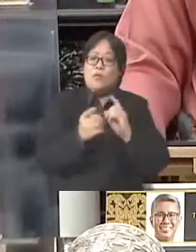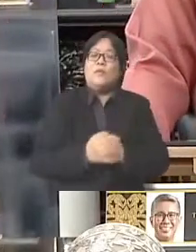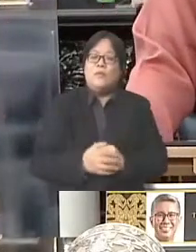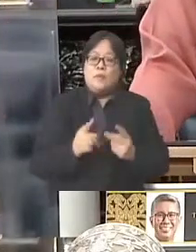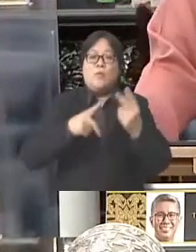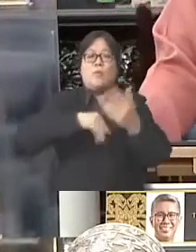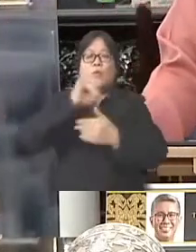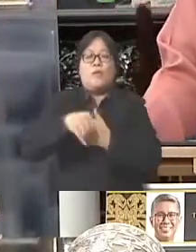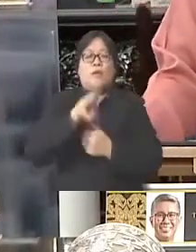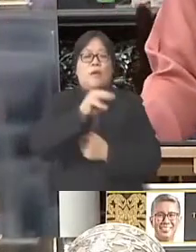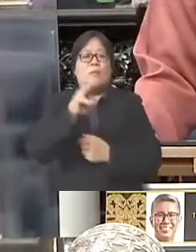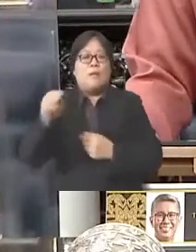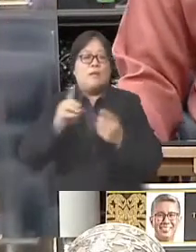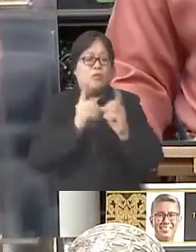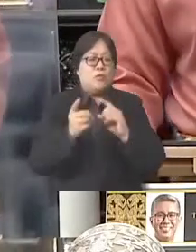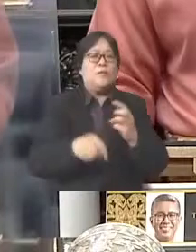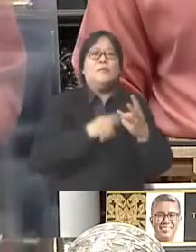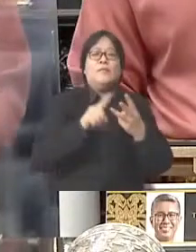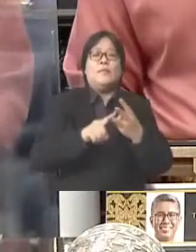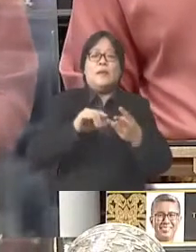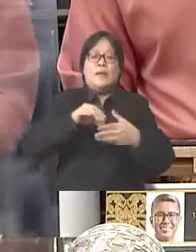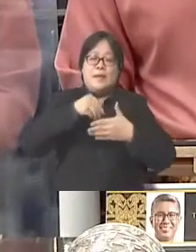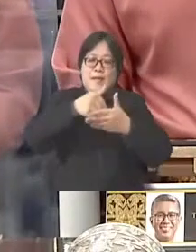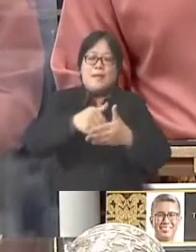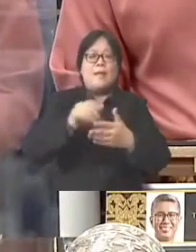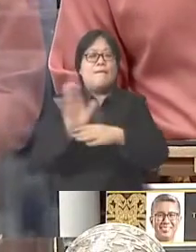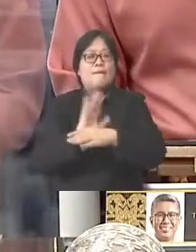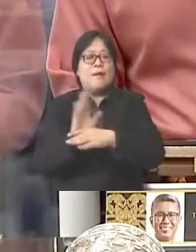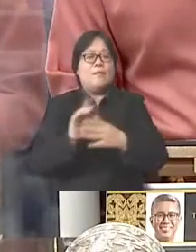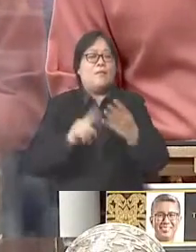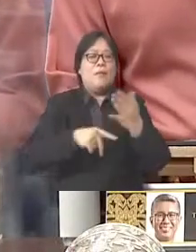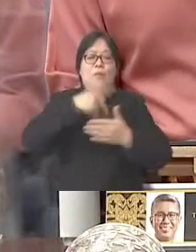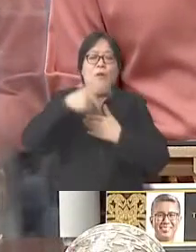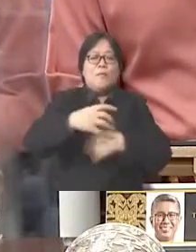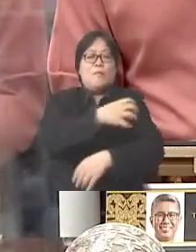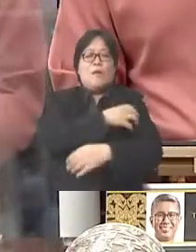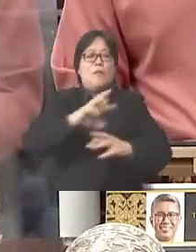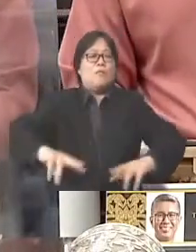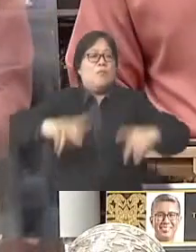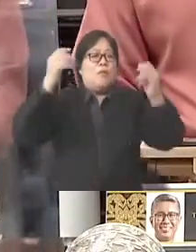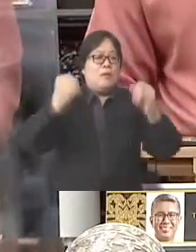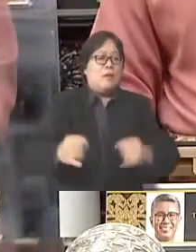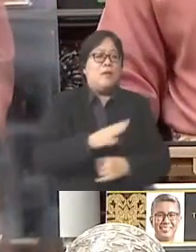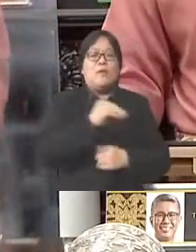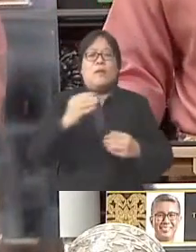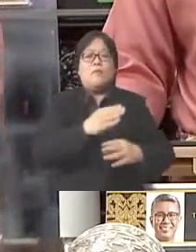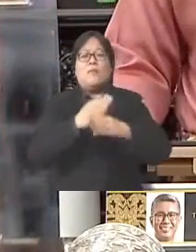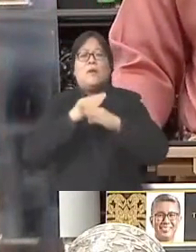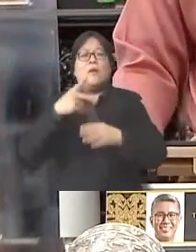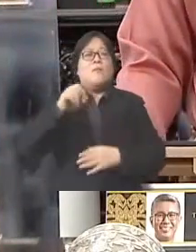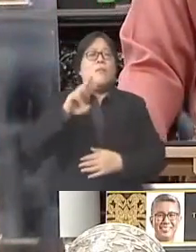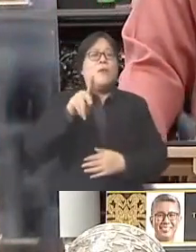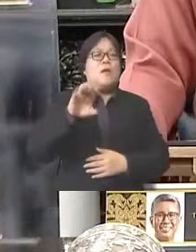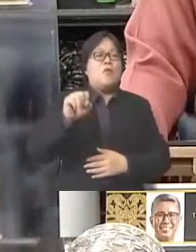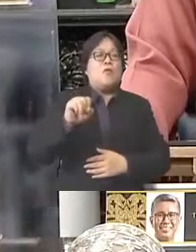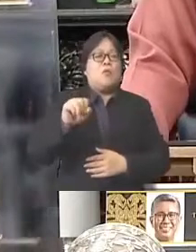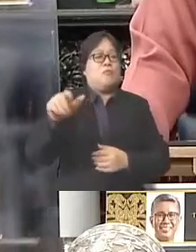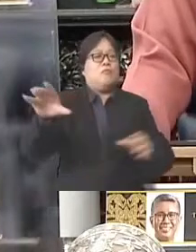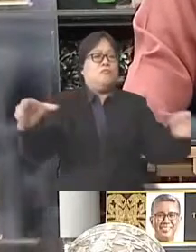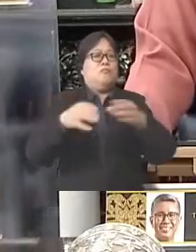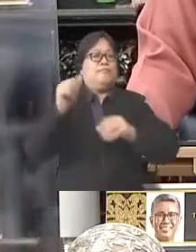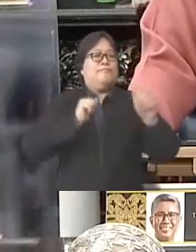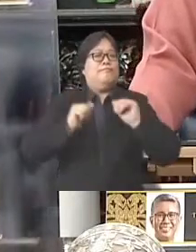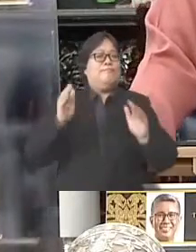Project kandungan mati beda digital insentif film program permukasn modal Insan dan perlindungan perkeso kepada golongan